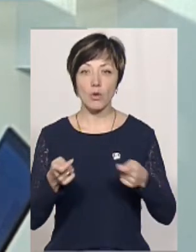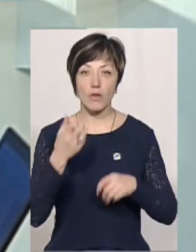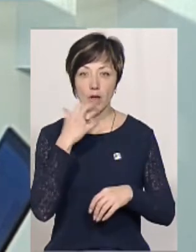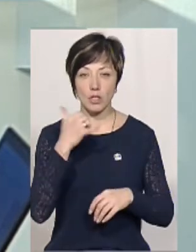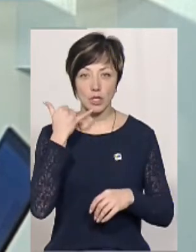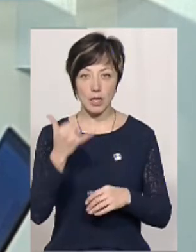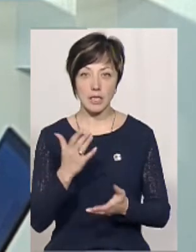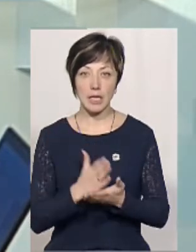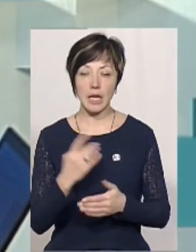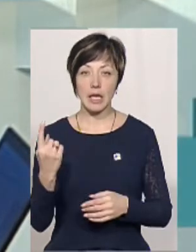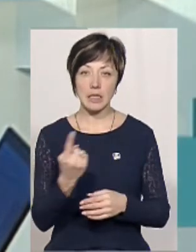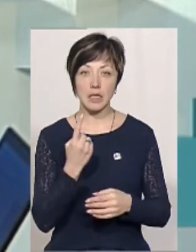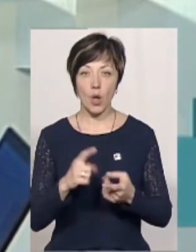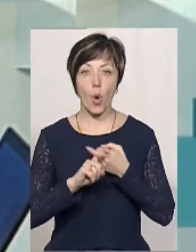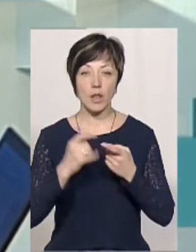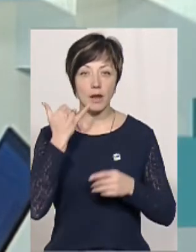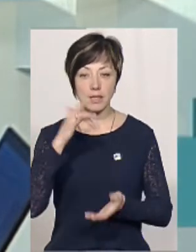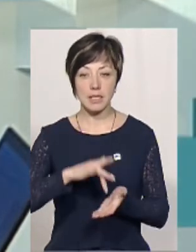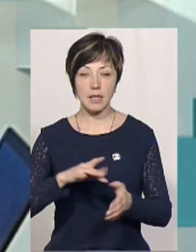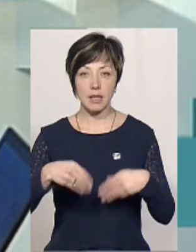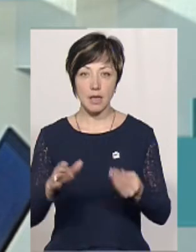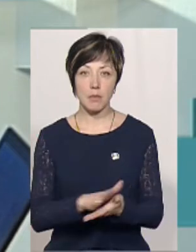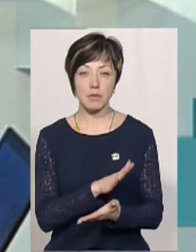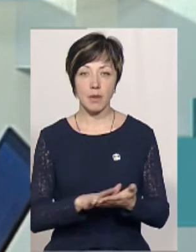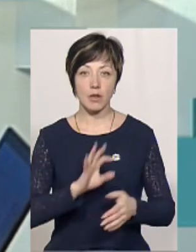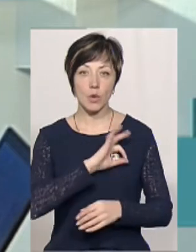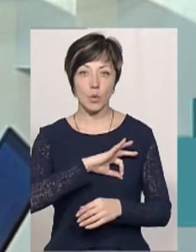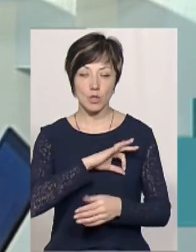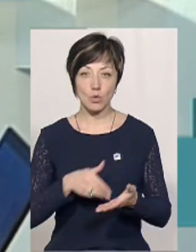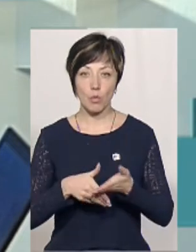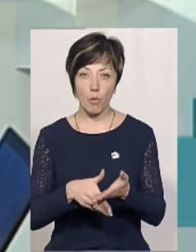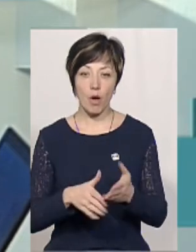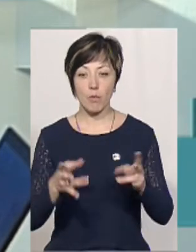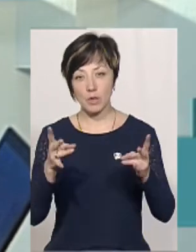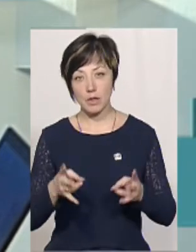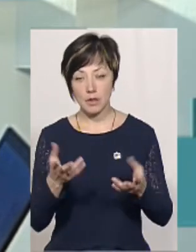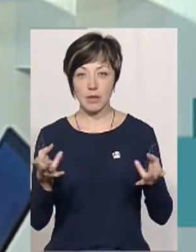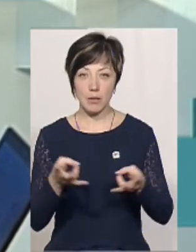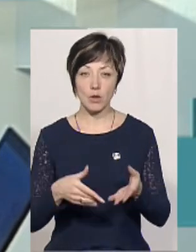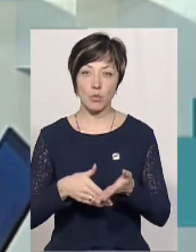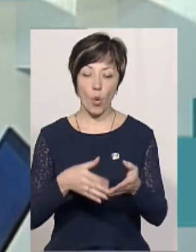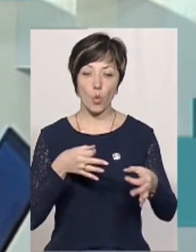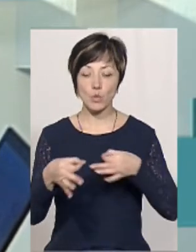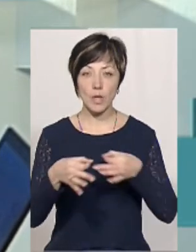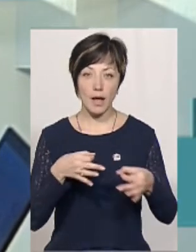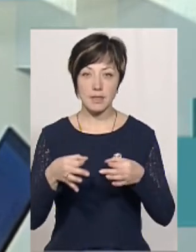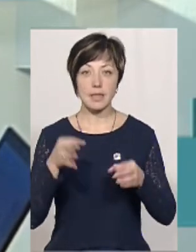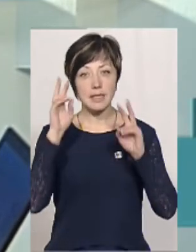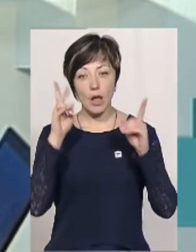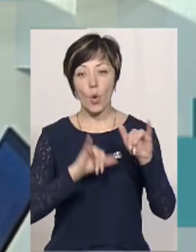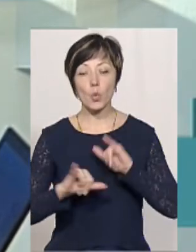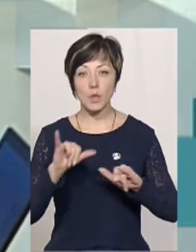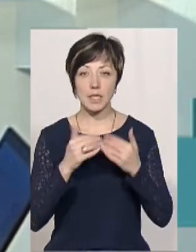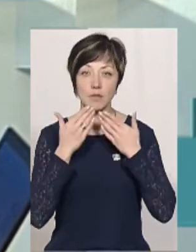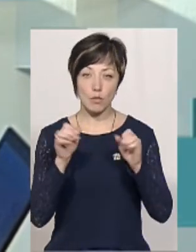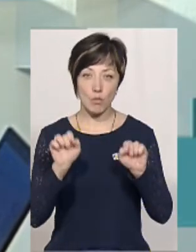також є єдиний контактний центр з приводу надання безоплатної правової допомоги. Якщо якась потрібна правова допомога, консультація, не знаєте, куди